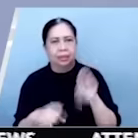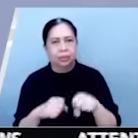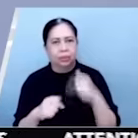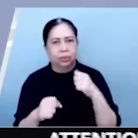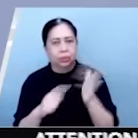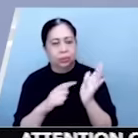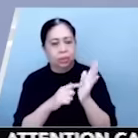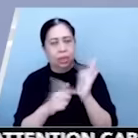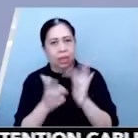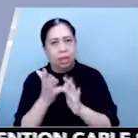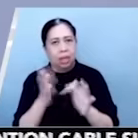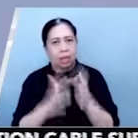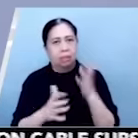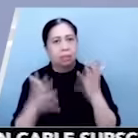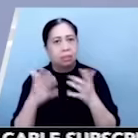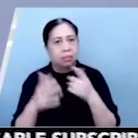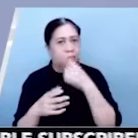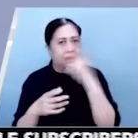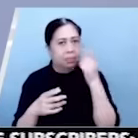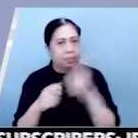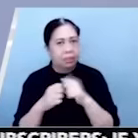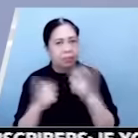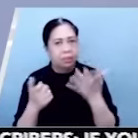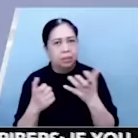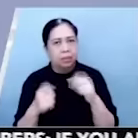ay posibleng dahil daw sa kagat ng daga.